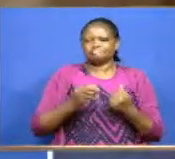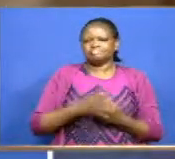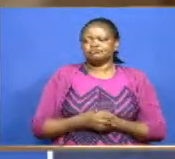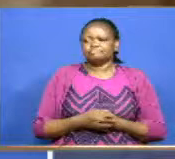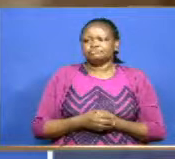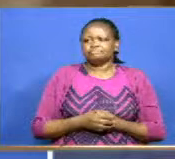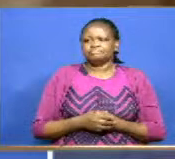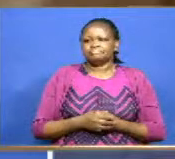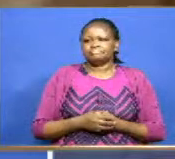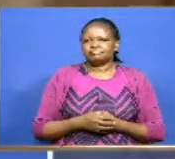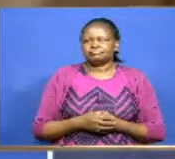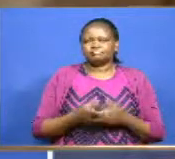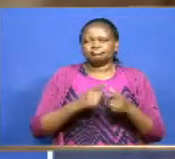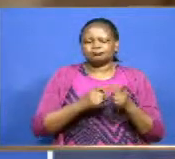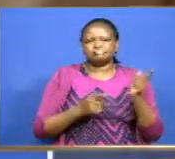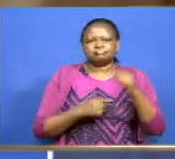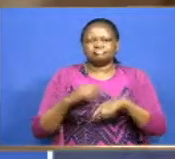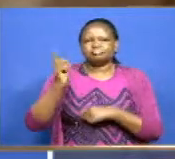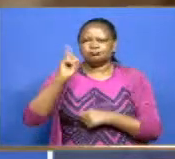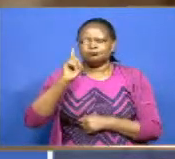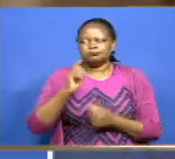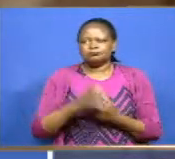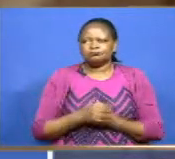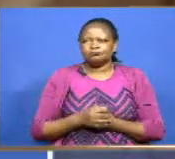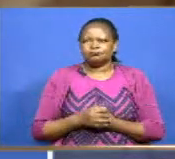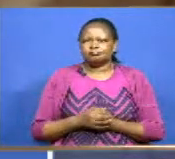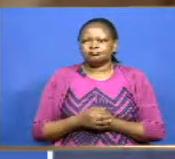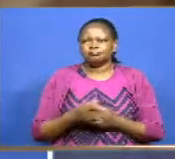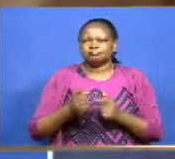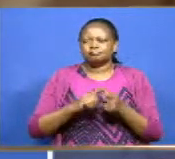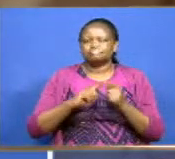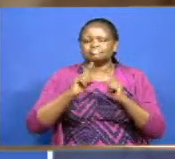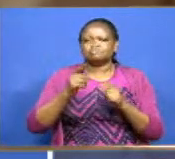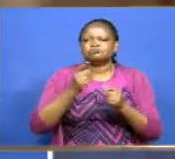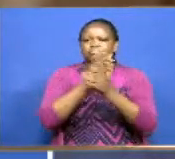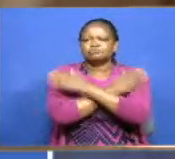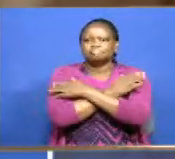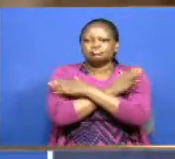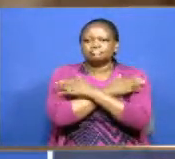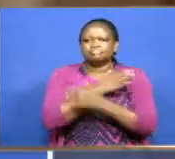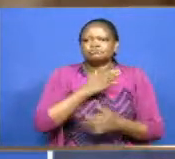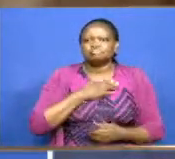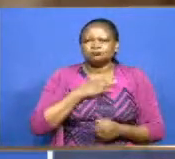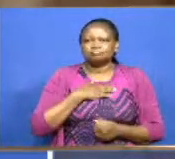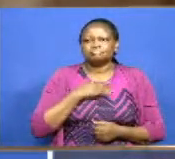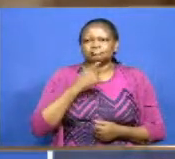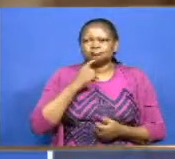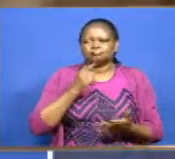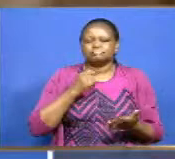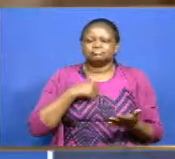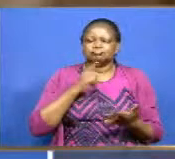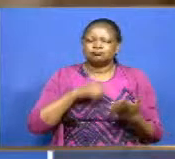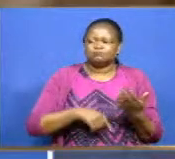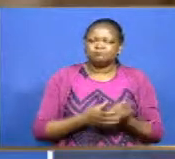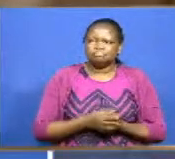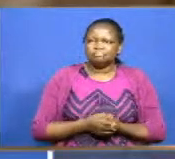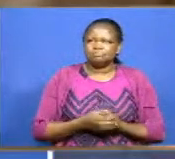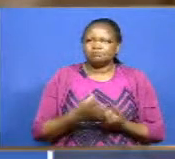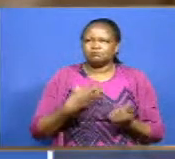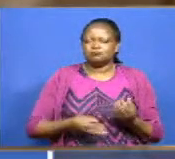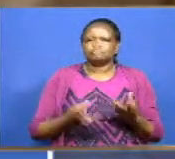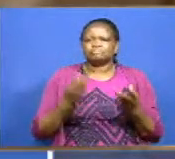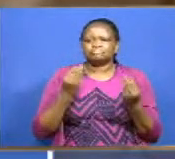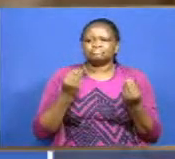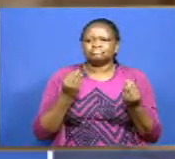Toka shagoni kakuja Nairobi, kuja Nairobi. Nikaenda kwa besti yangu mwingine. Besti yangu akaniambia je, kutoa mimba ni